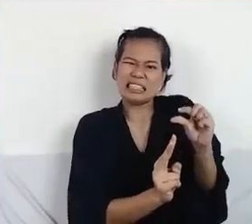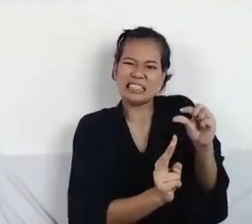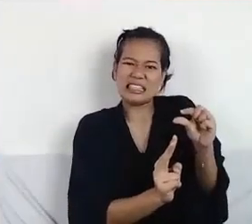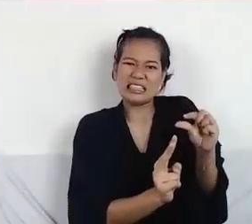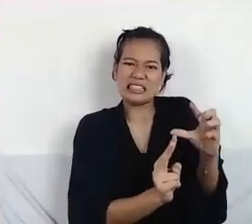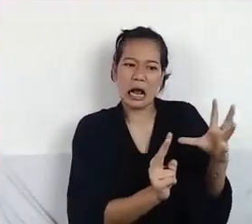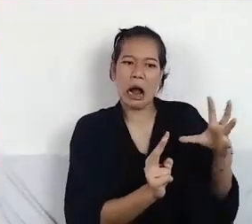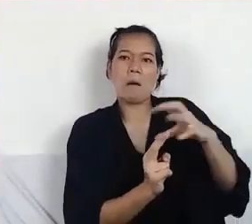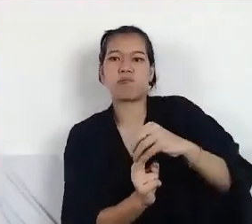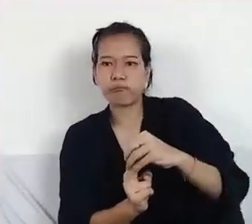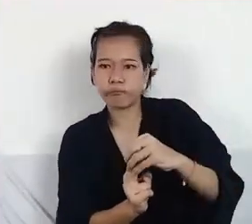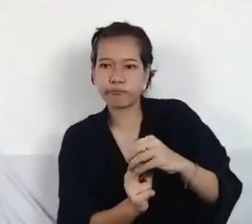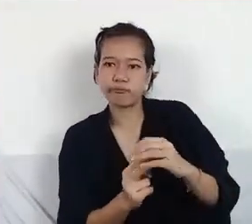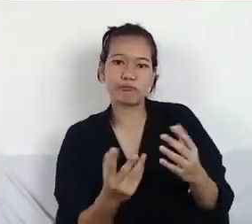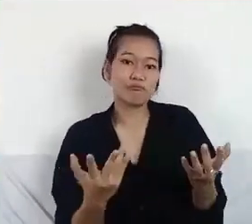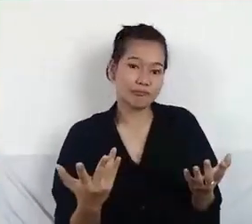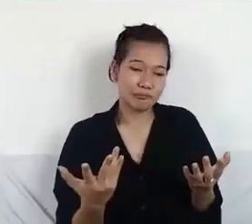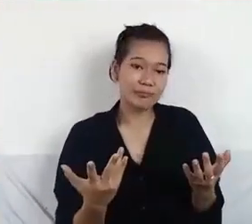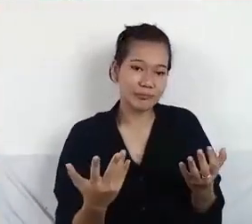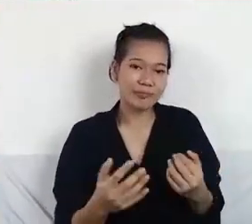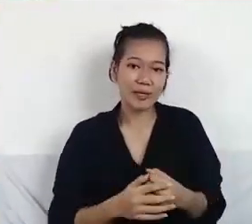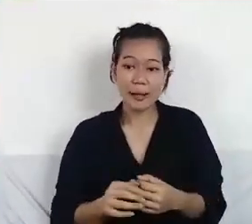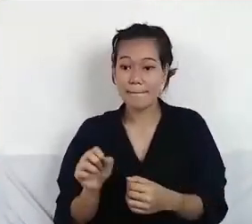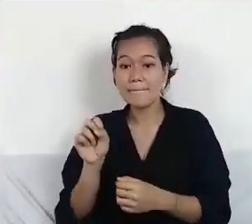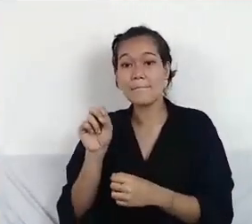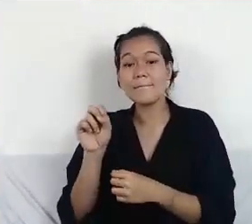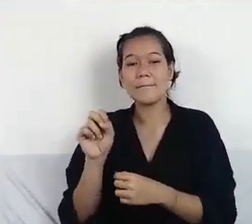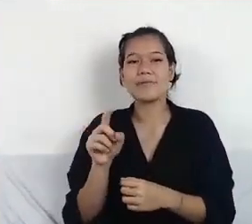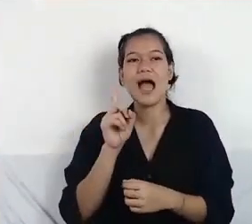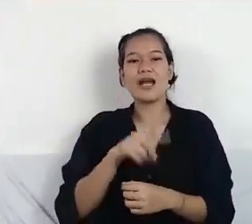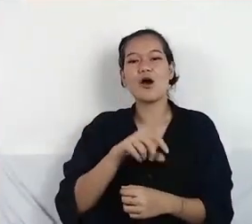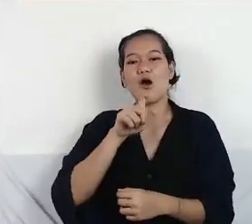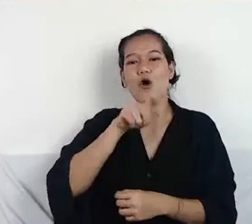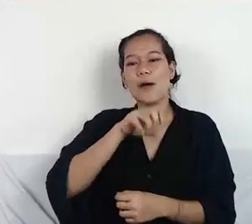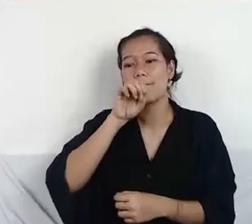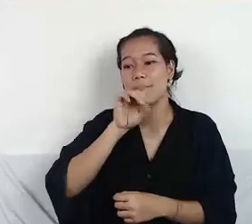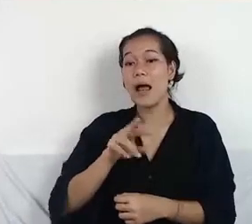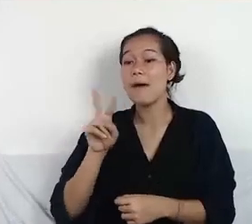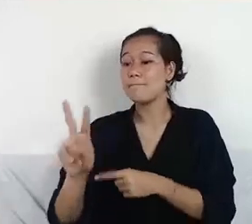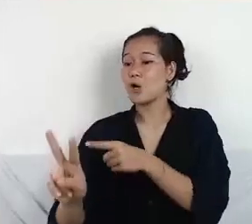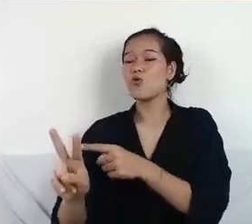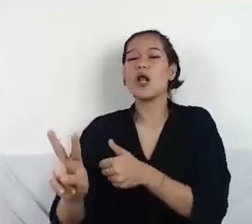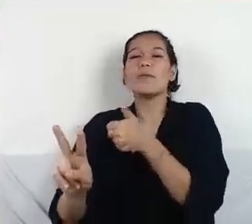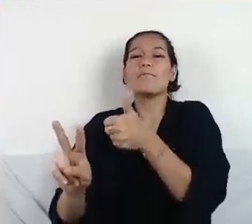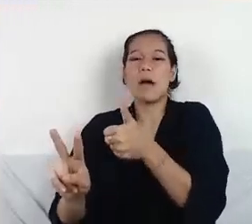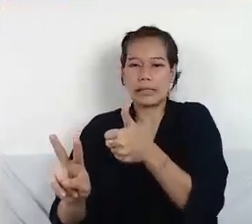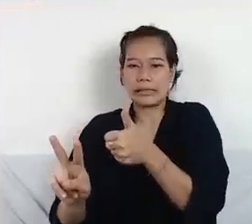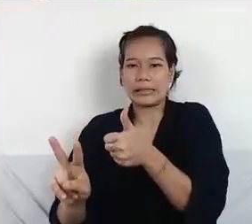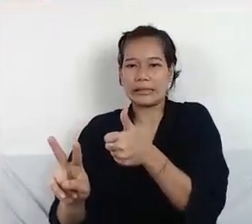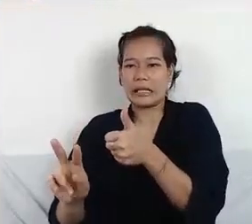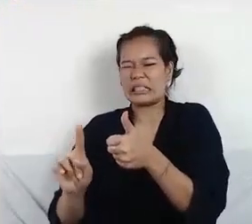Pengkhotbah mengatakan begini, saudaraku, berdua lebih baik daripada seorang diri. Jadi